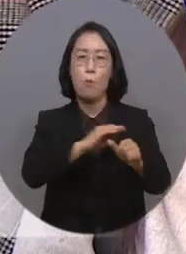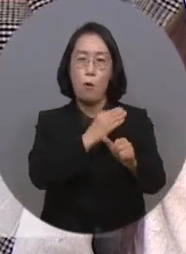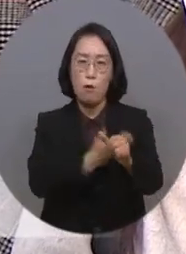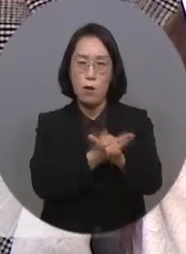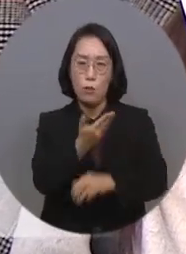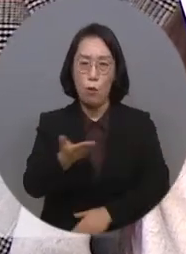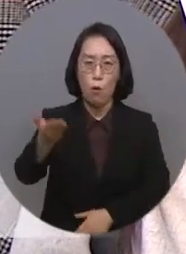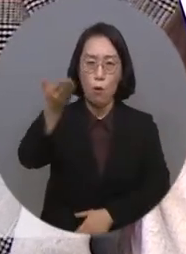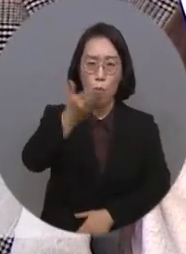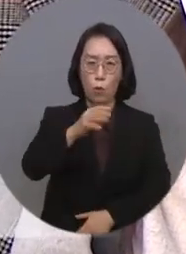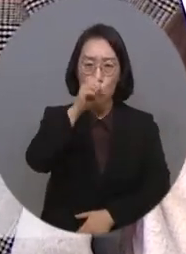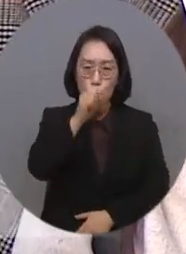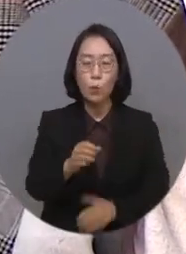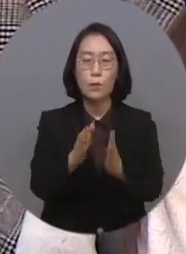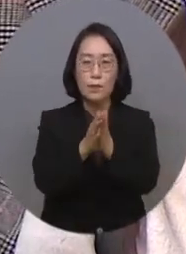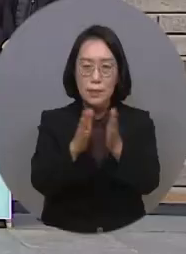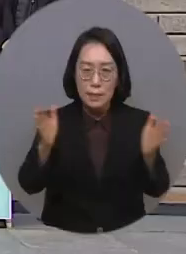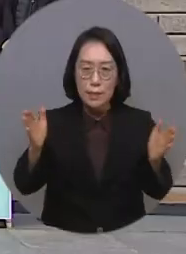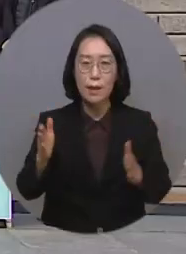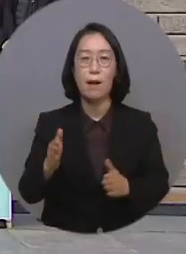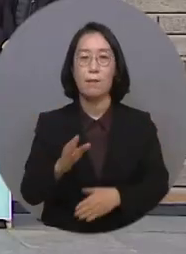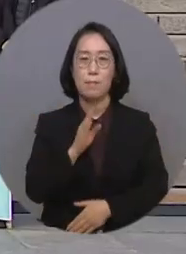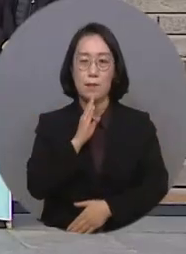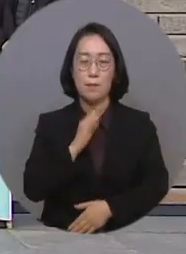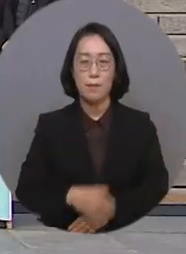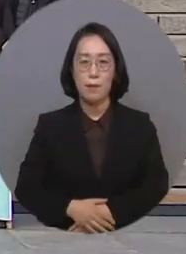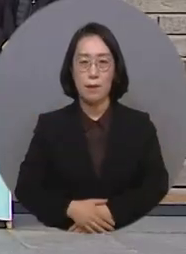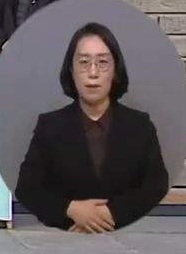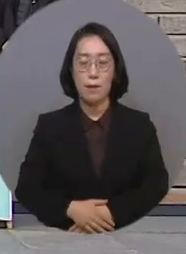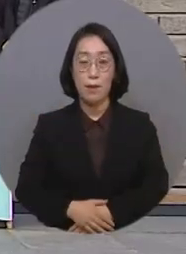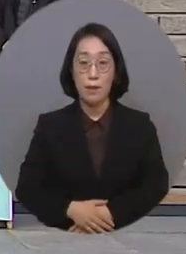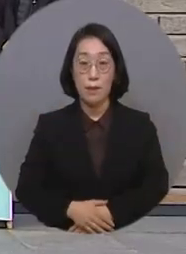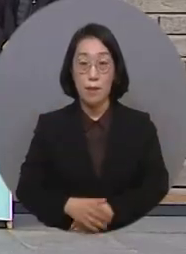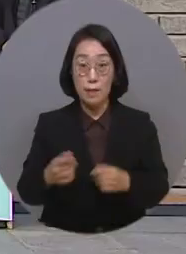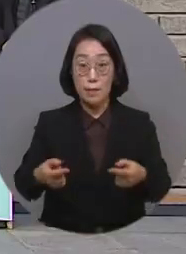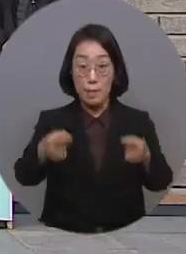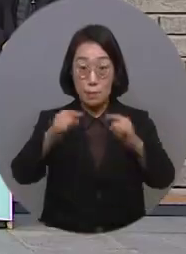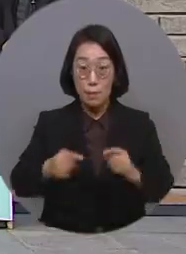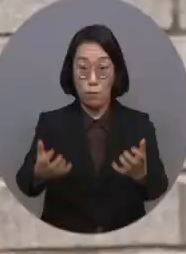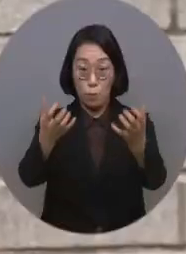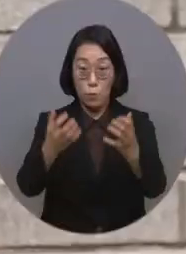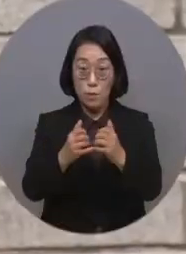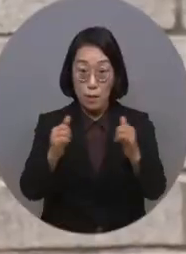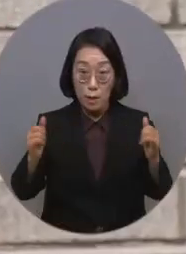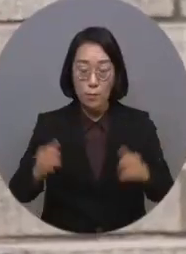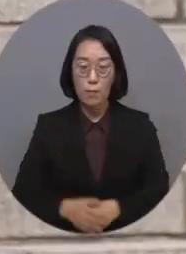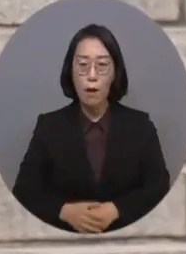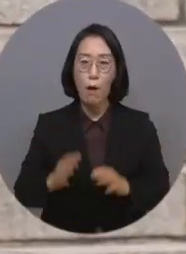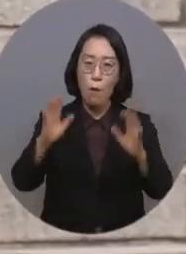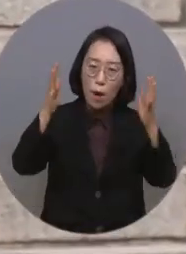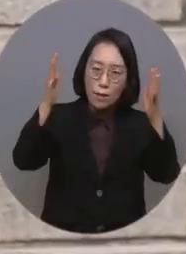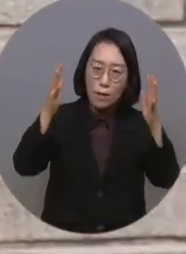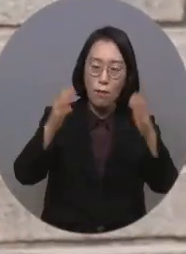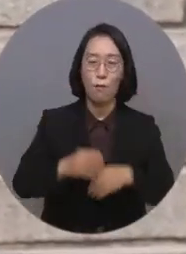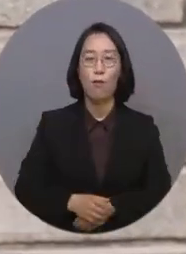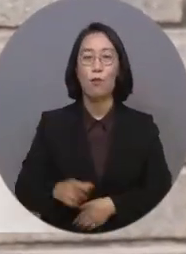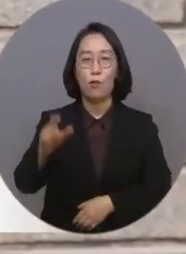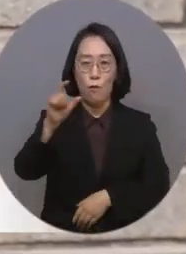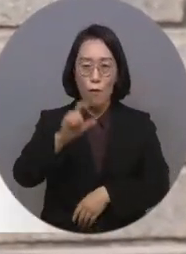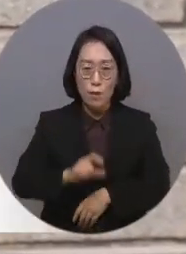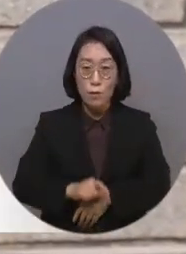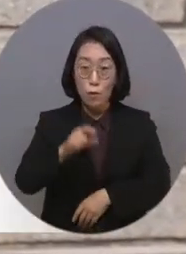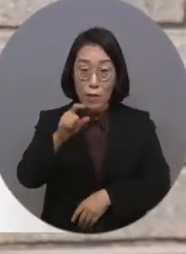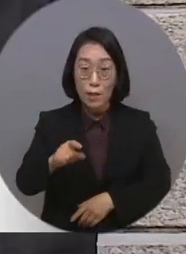단계 업그레이드시키는 그 시점으로 보고요. 이날 기자회견에 참석한 관계자들은 환영의 목소리와 함께